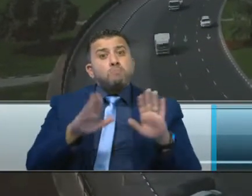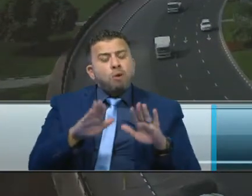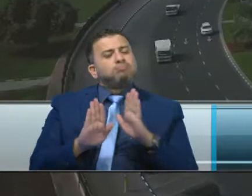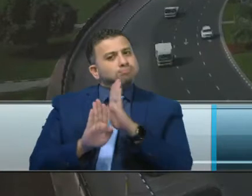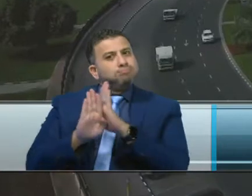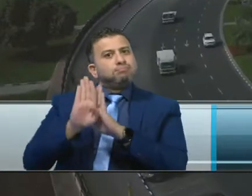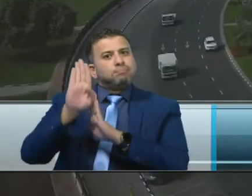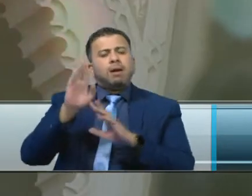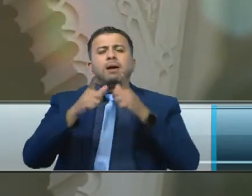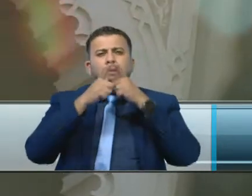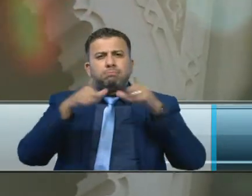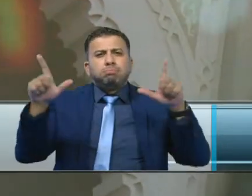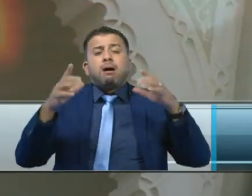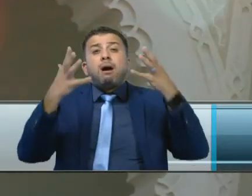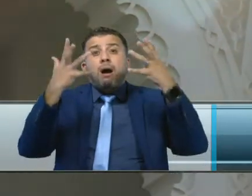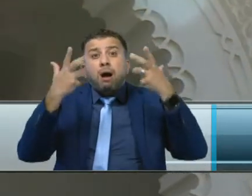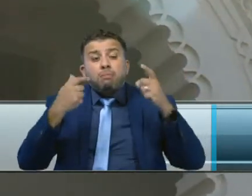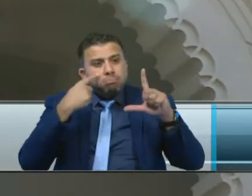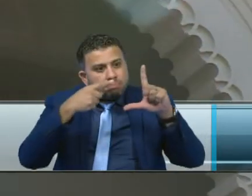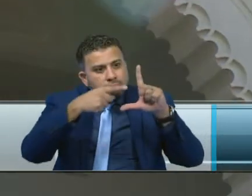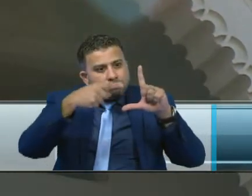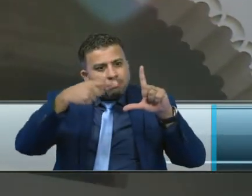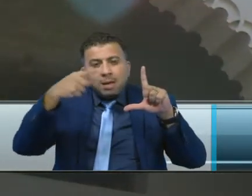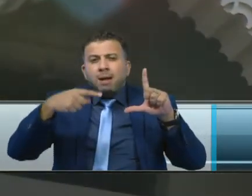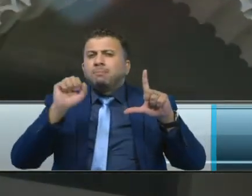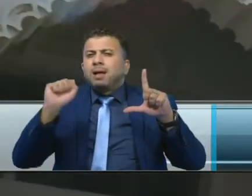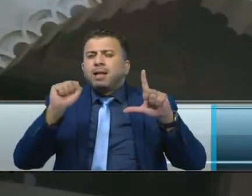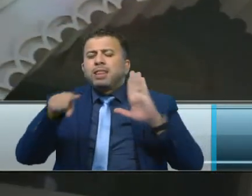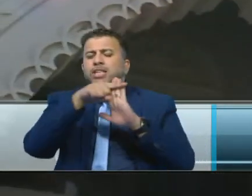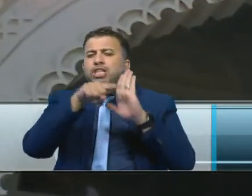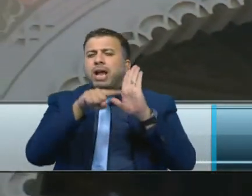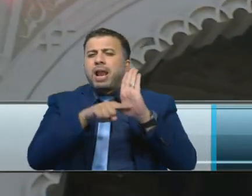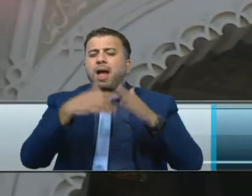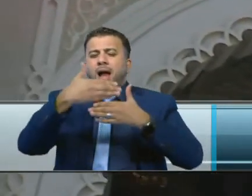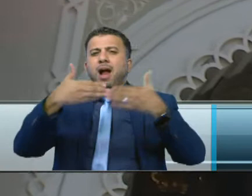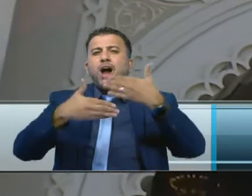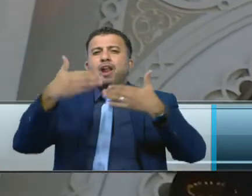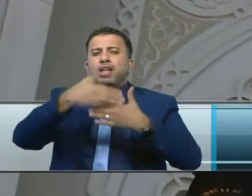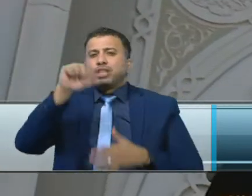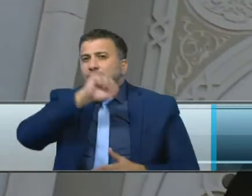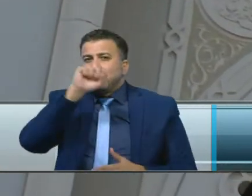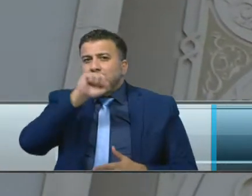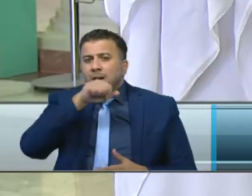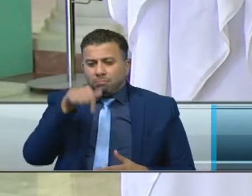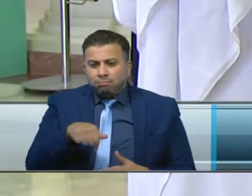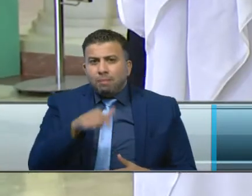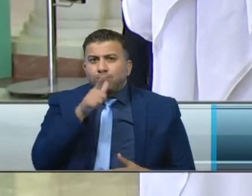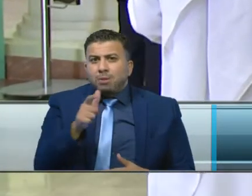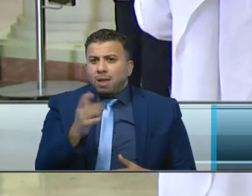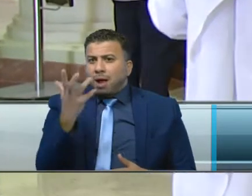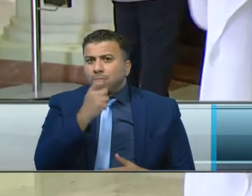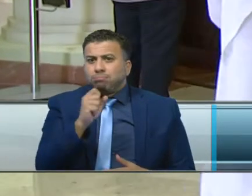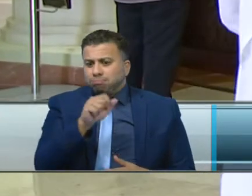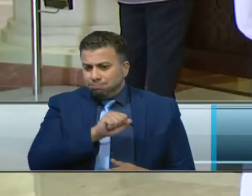ما كشفت عنه لغة الأرقام الصادرة عن دائرة التسهيل العقاري بالشارقة للربع الثالث من العام الجاري،